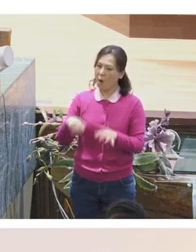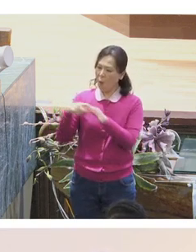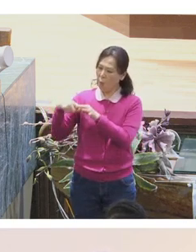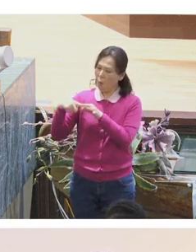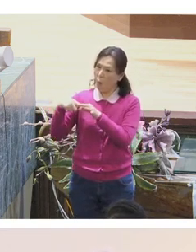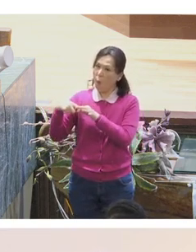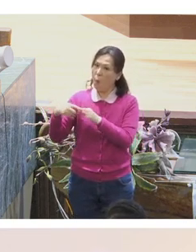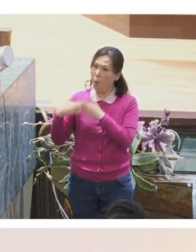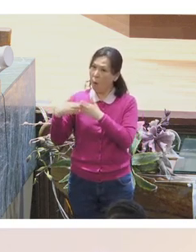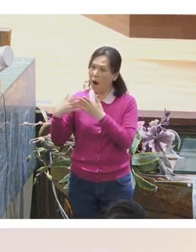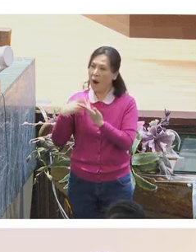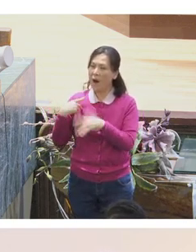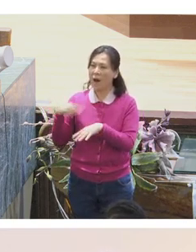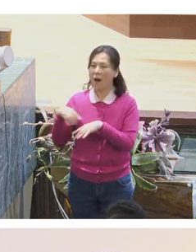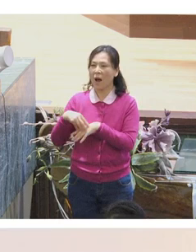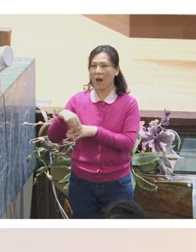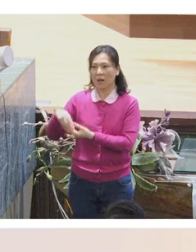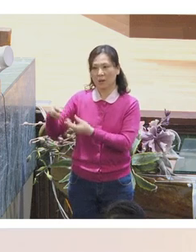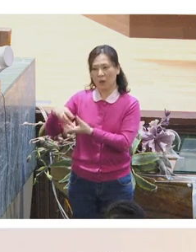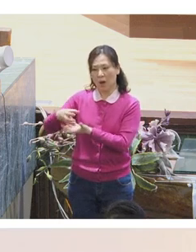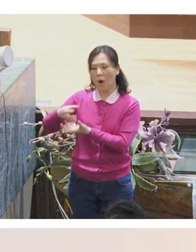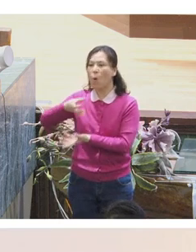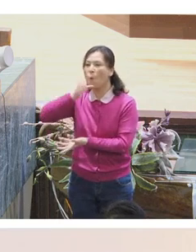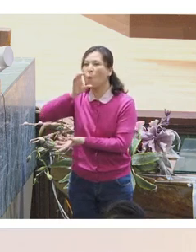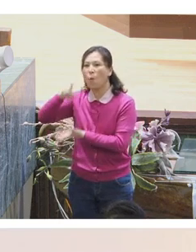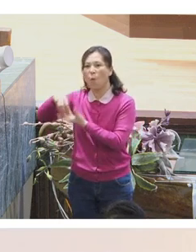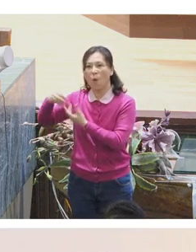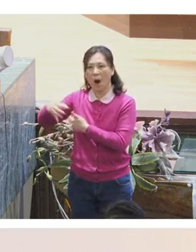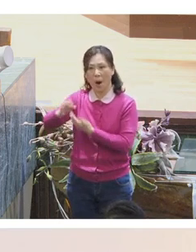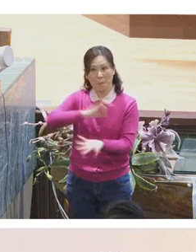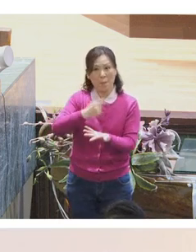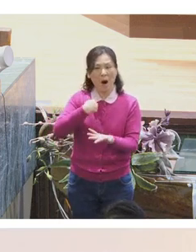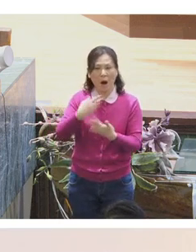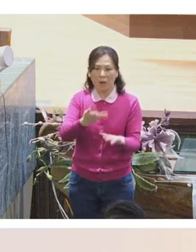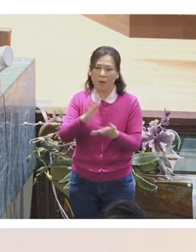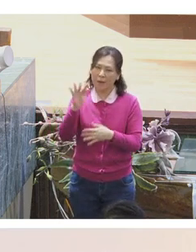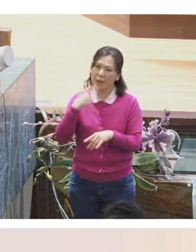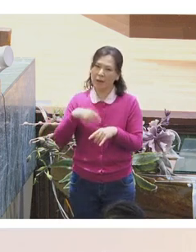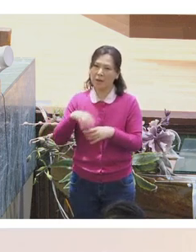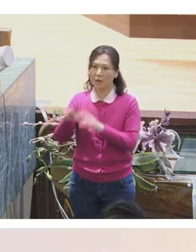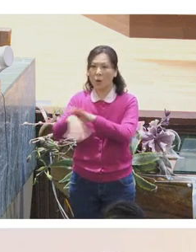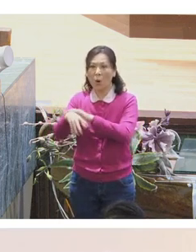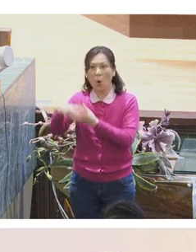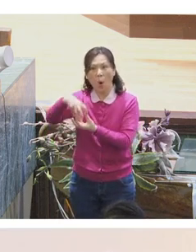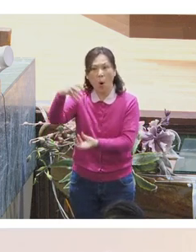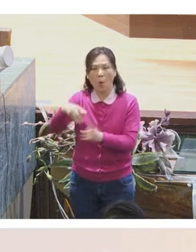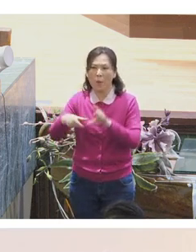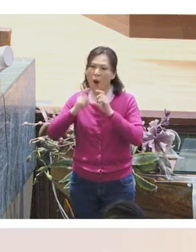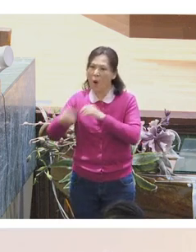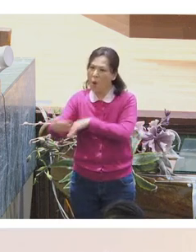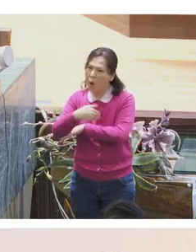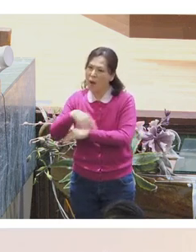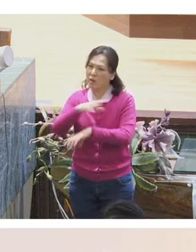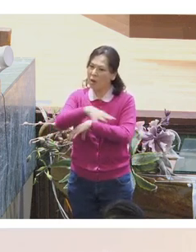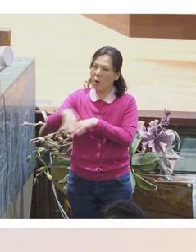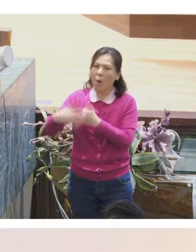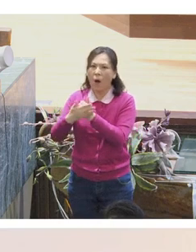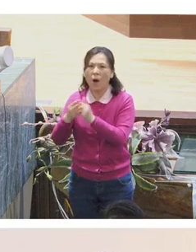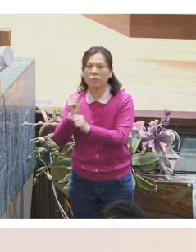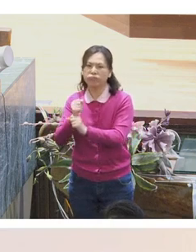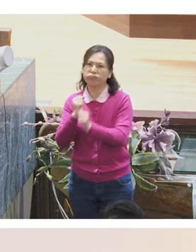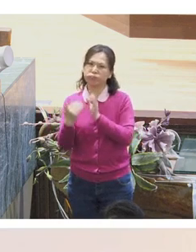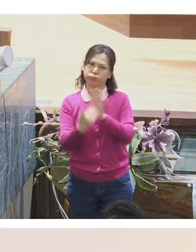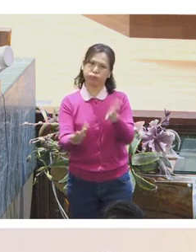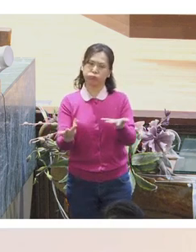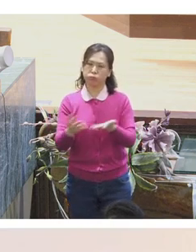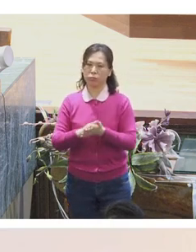空瓶卖瓶子给我们，但是并不想要做各种回收或者是环保银行他们作为一